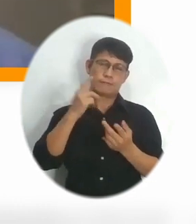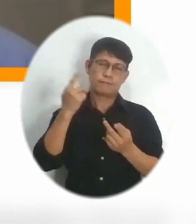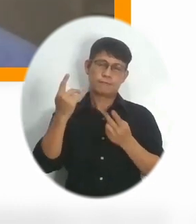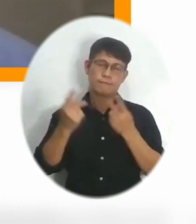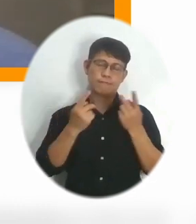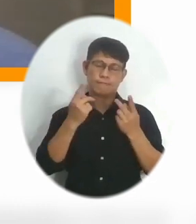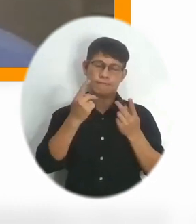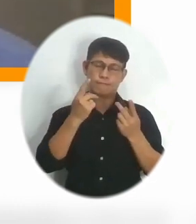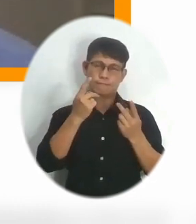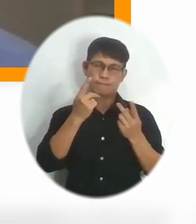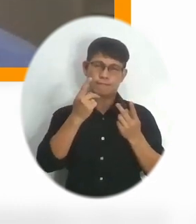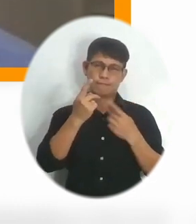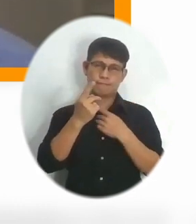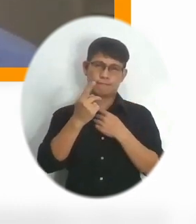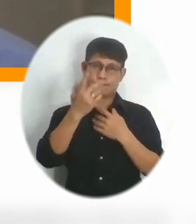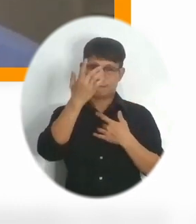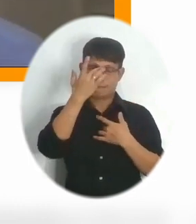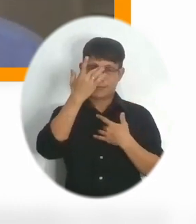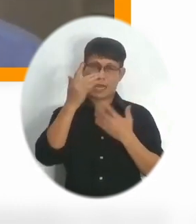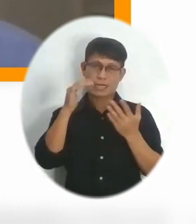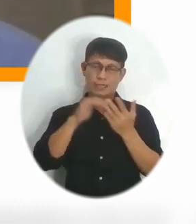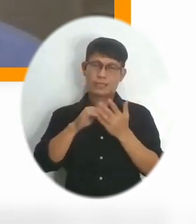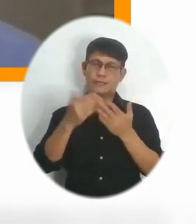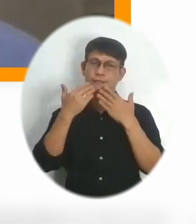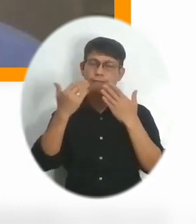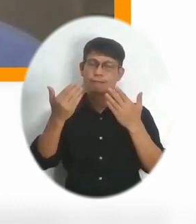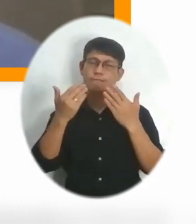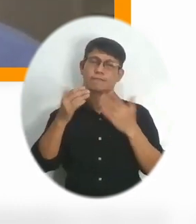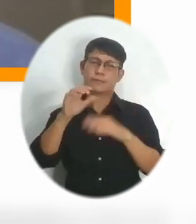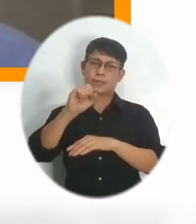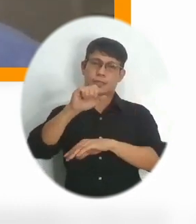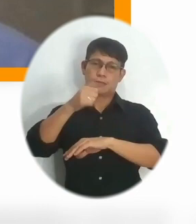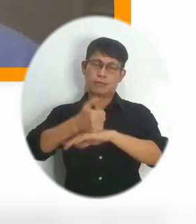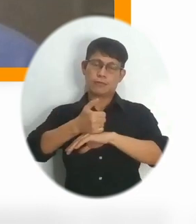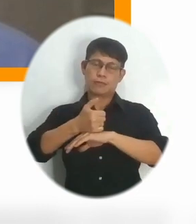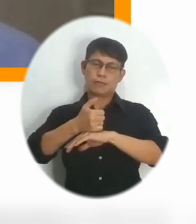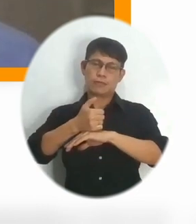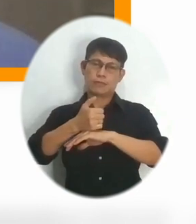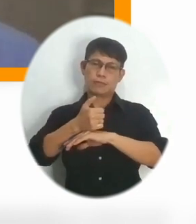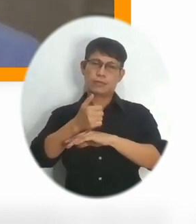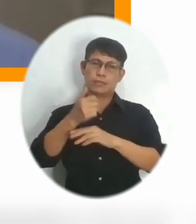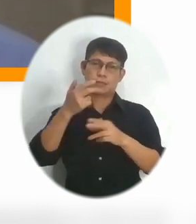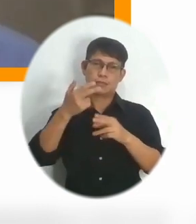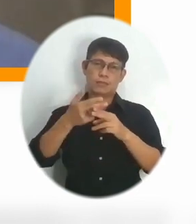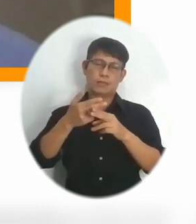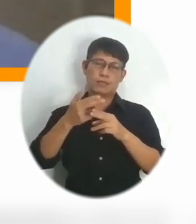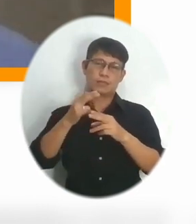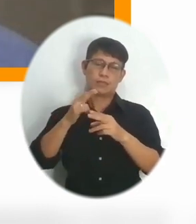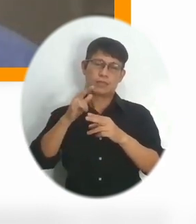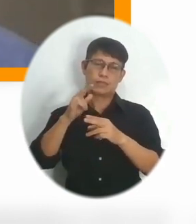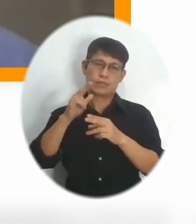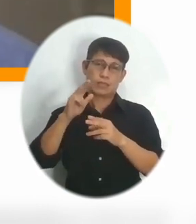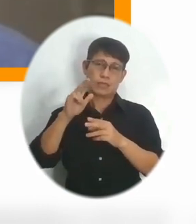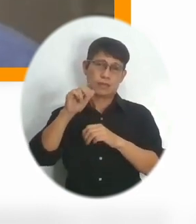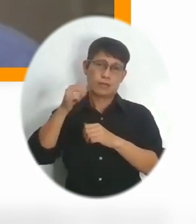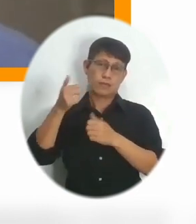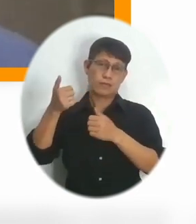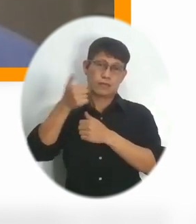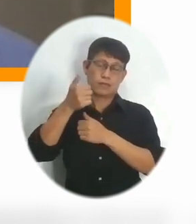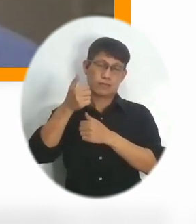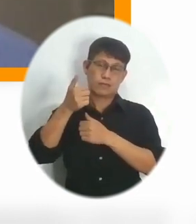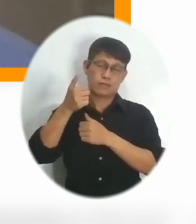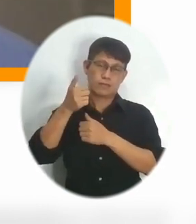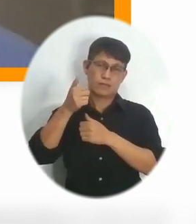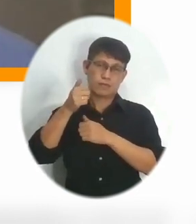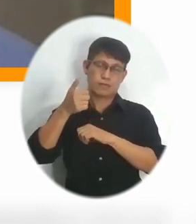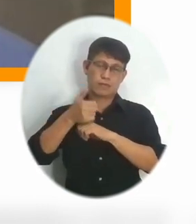ng public service sa mga nangangailangan. Salamat lalong-lalo na sa SM Foundation. Sa ngalan